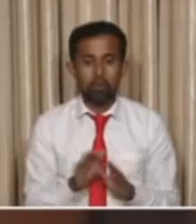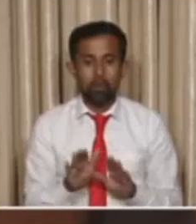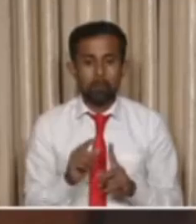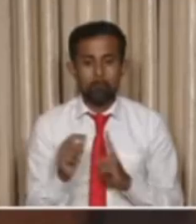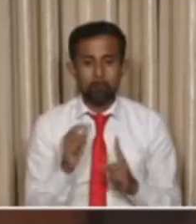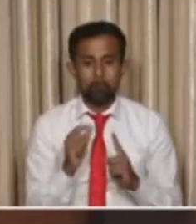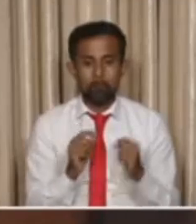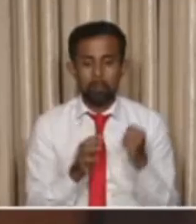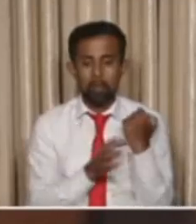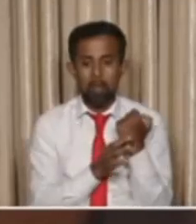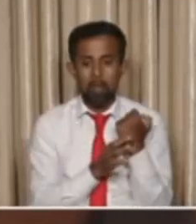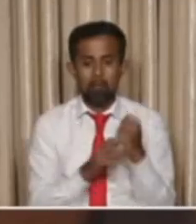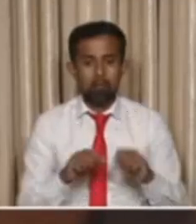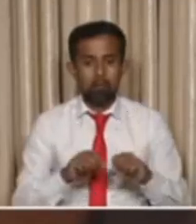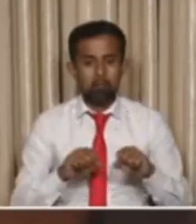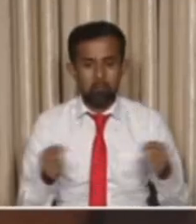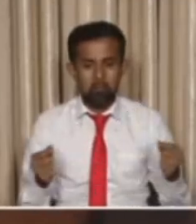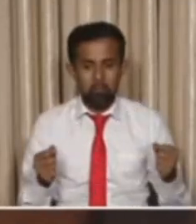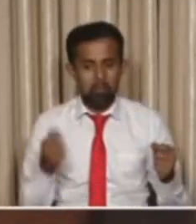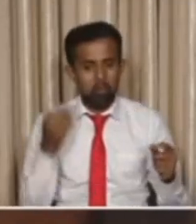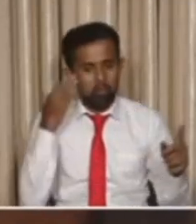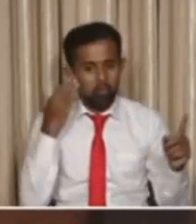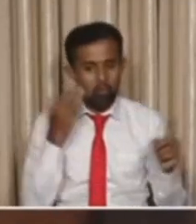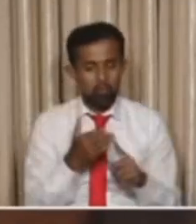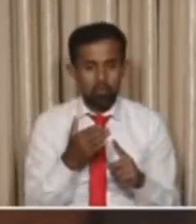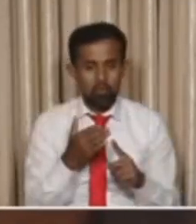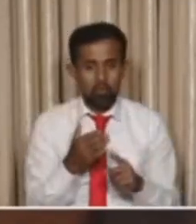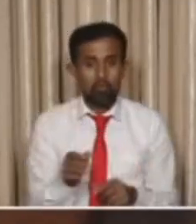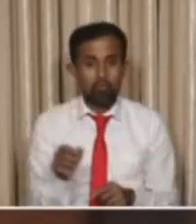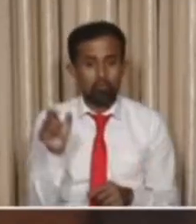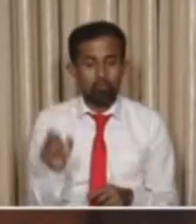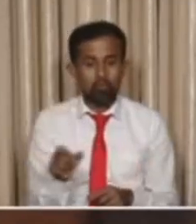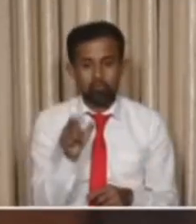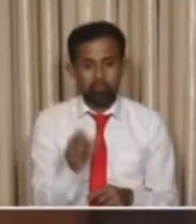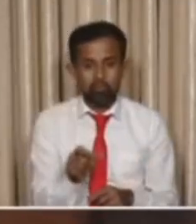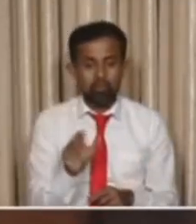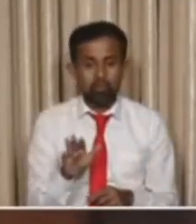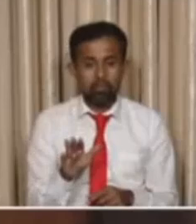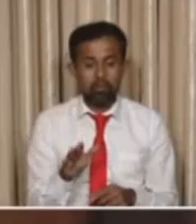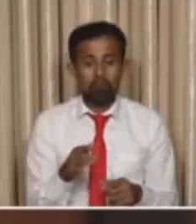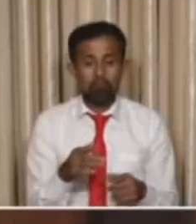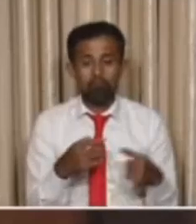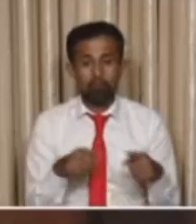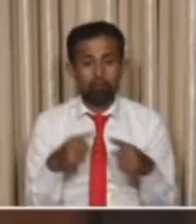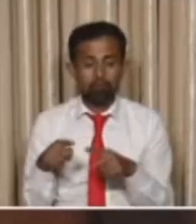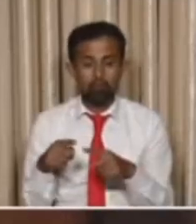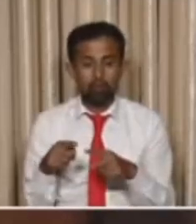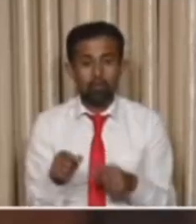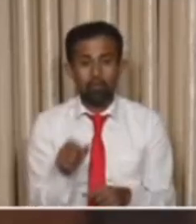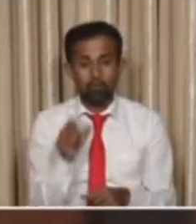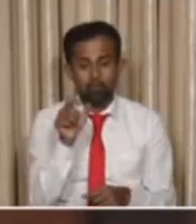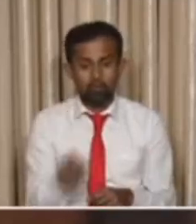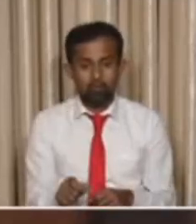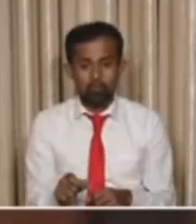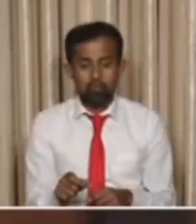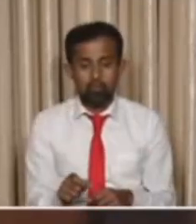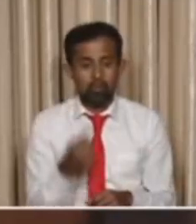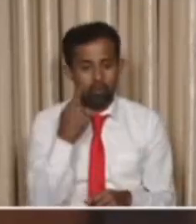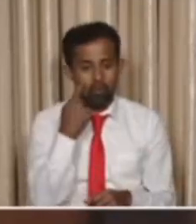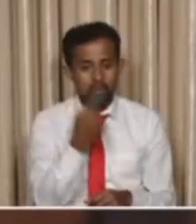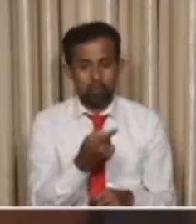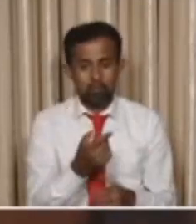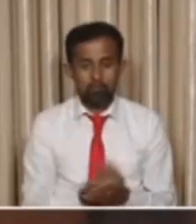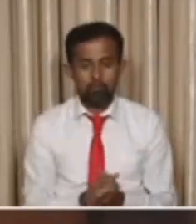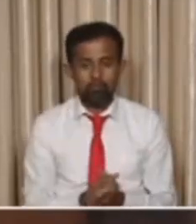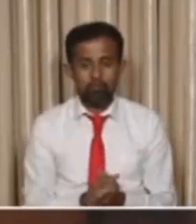உறுப்பினர்கள் நீதிமன்றங்களுக்கும் பாராளுமன்றத்துக்கும் இடையிலே ஒரு முரண்பாடு வரக்கூடிய வகையாக பாராளுமன்ற உறுப்பினருடைய சிறப்புரிமை கேள்விகளை